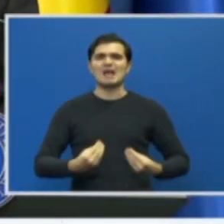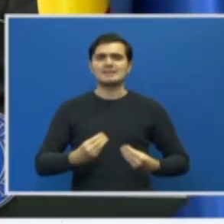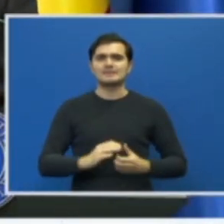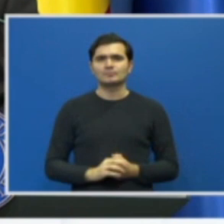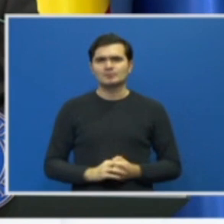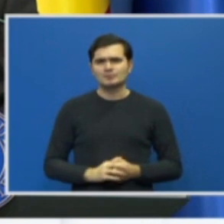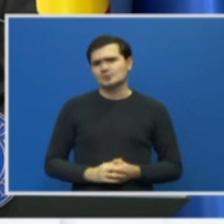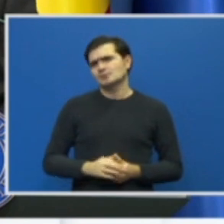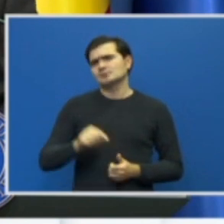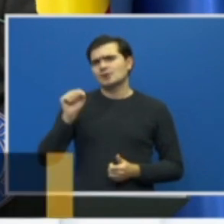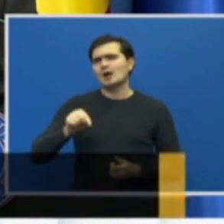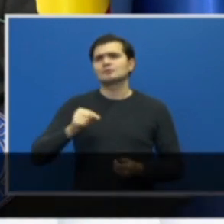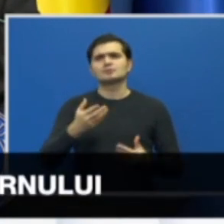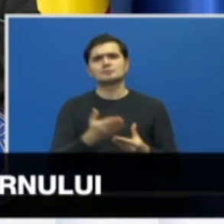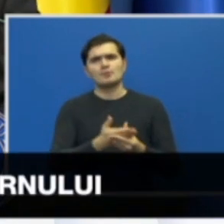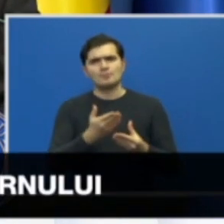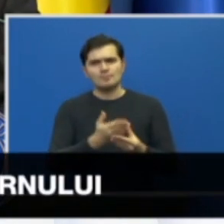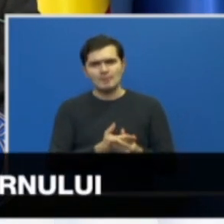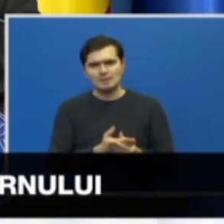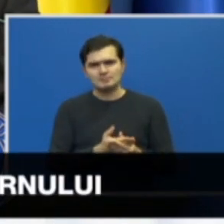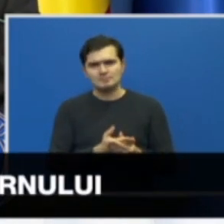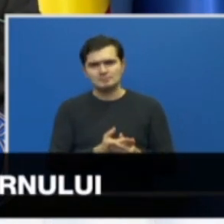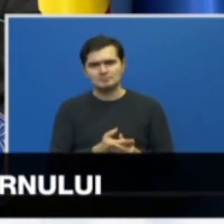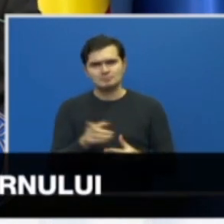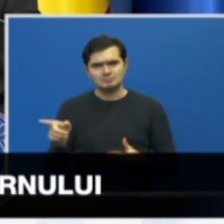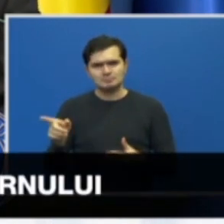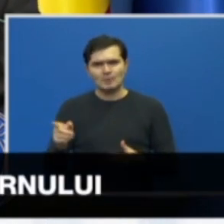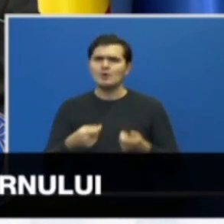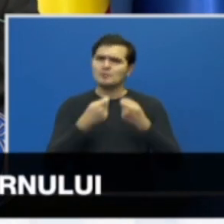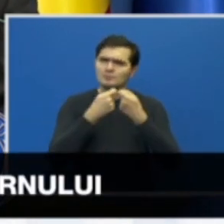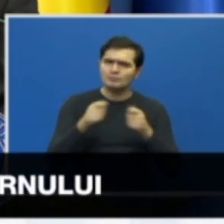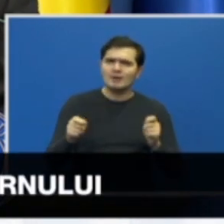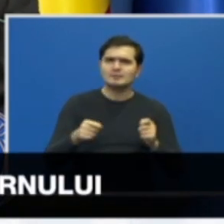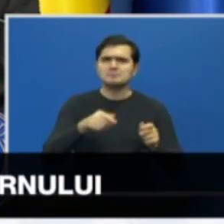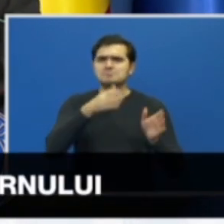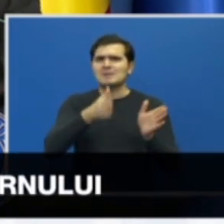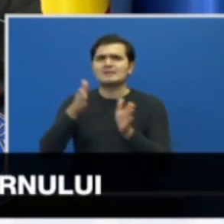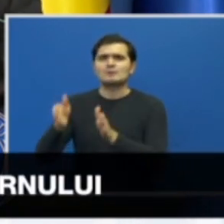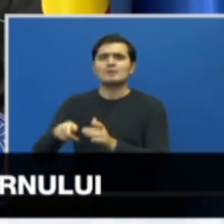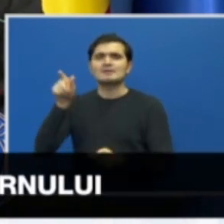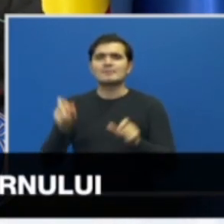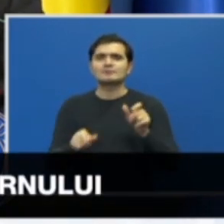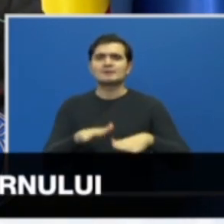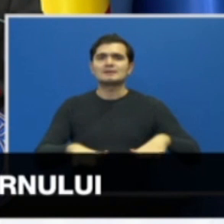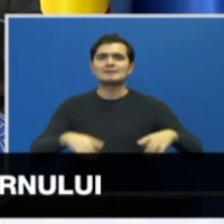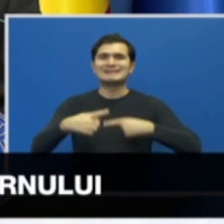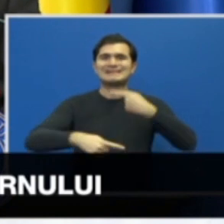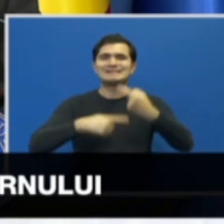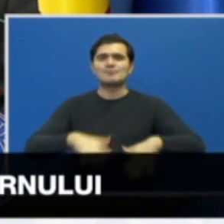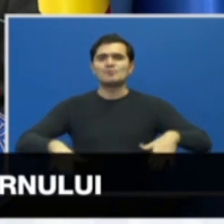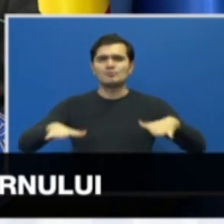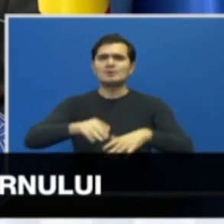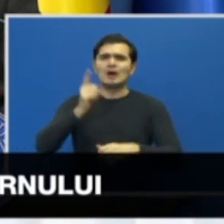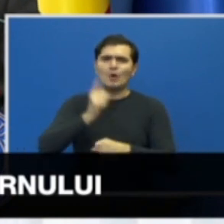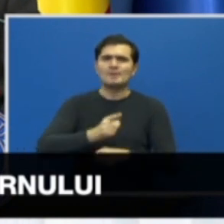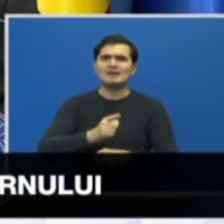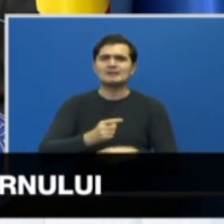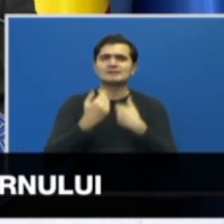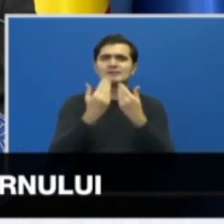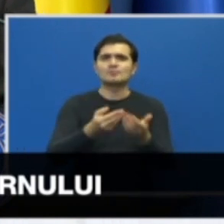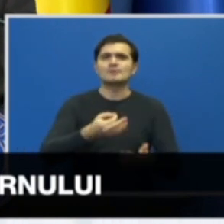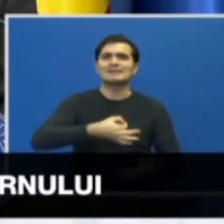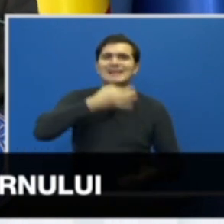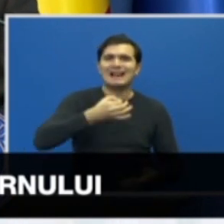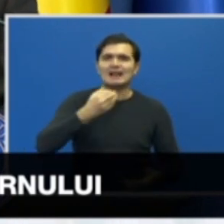domnul Rafila, domnul Budăi, la finalul ședinței de astăzi. Haideți să urmărim briefingul. Declarații de avere și de interese